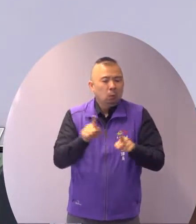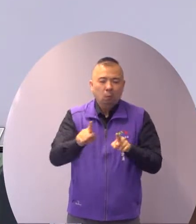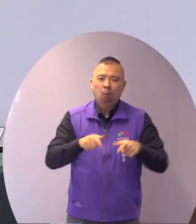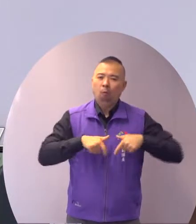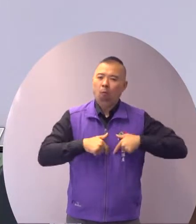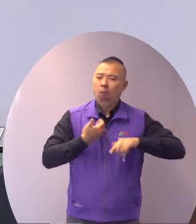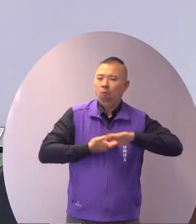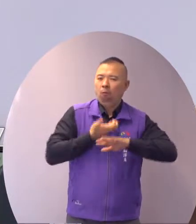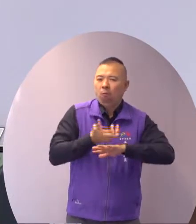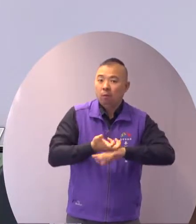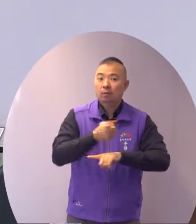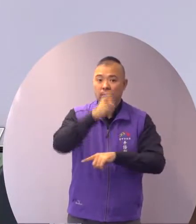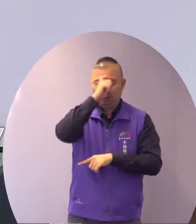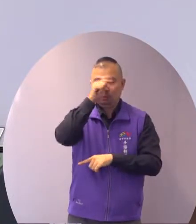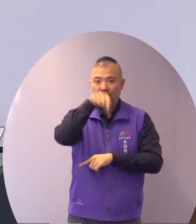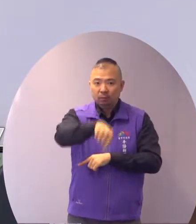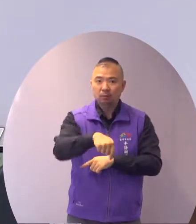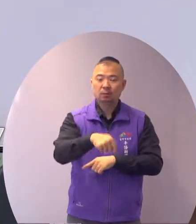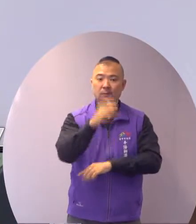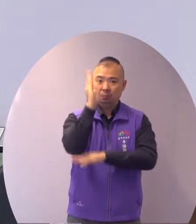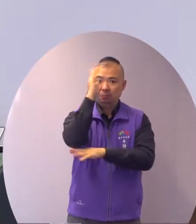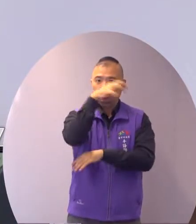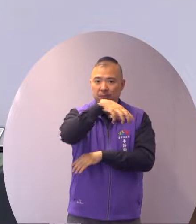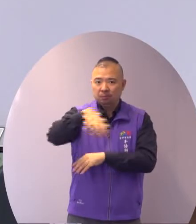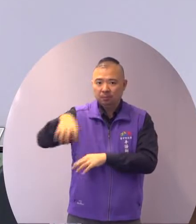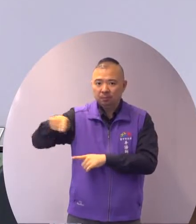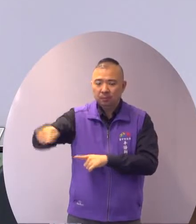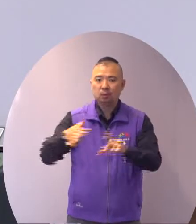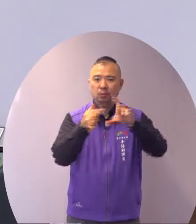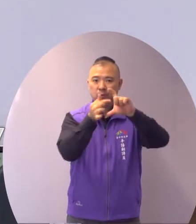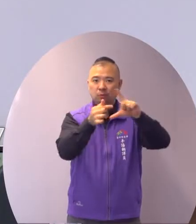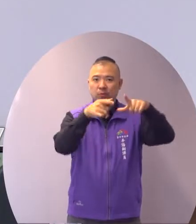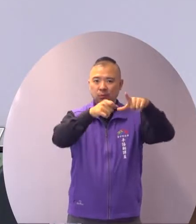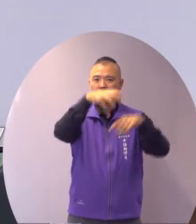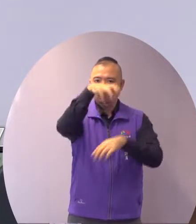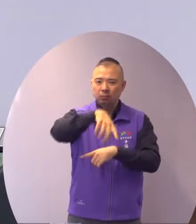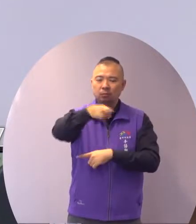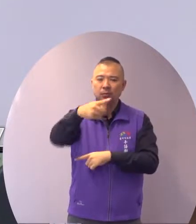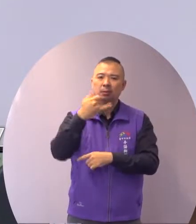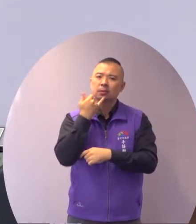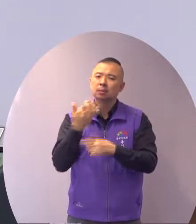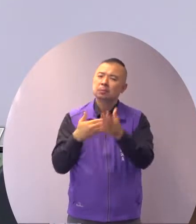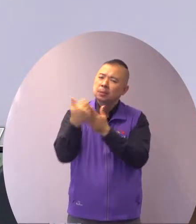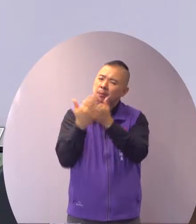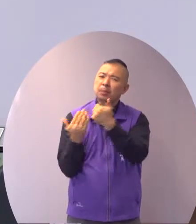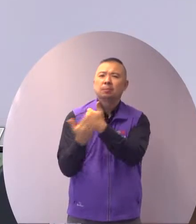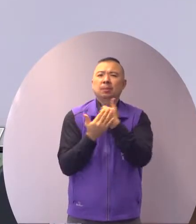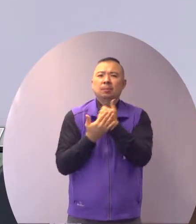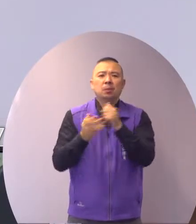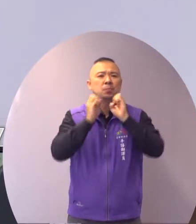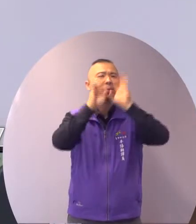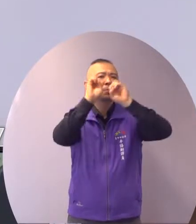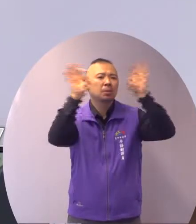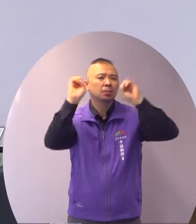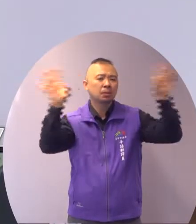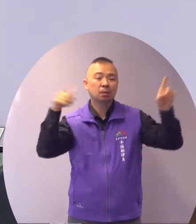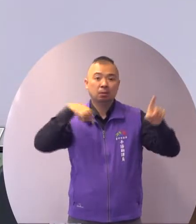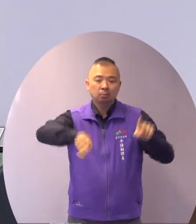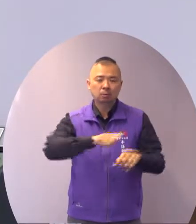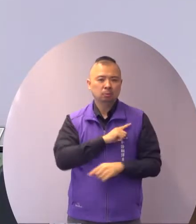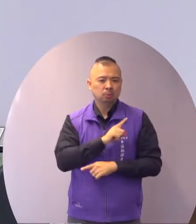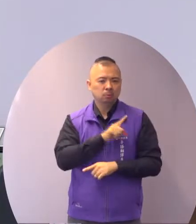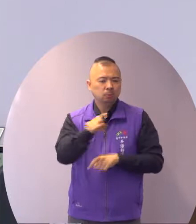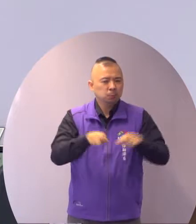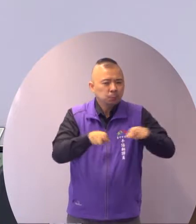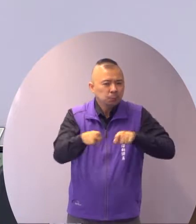或者各个区公所大家加强行销跟说明，让这么花这么多心思所过的一个